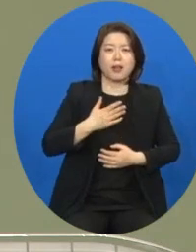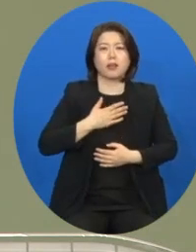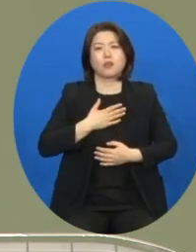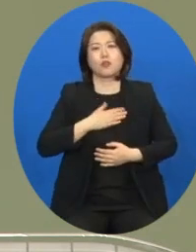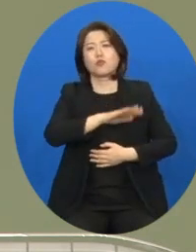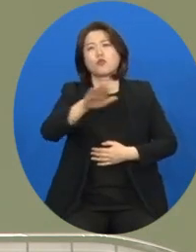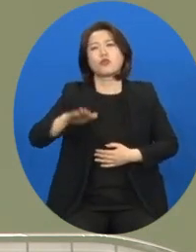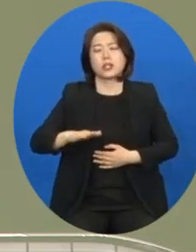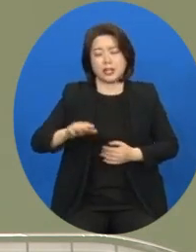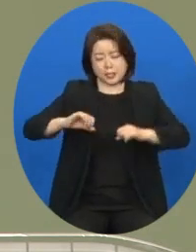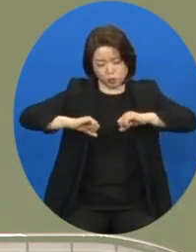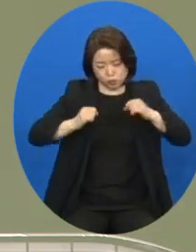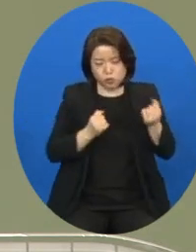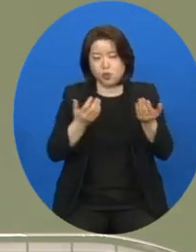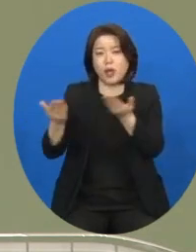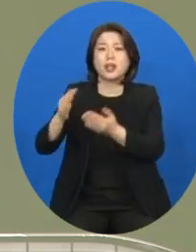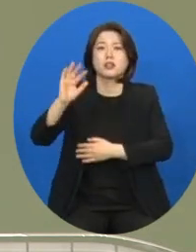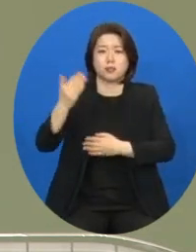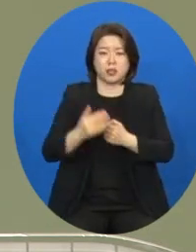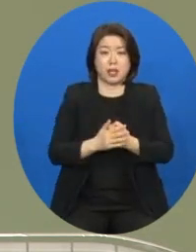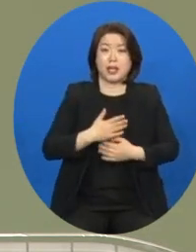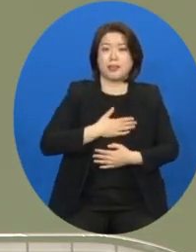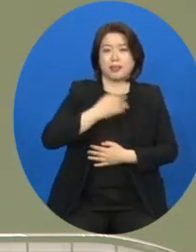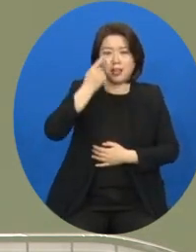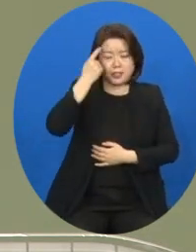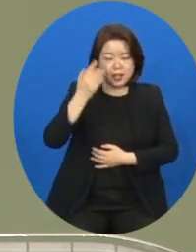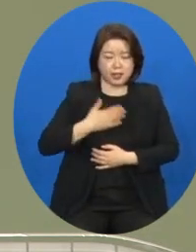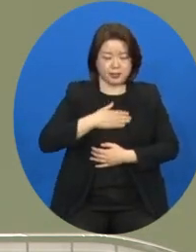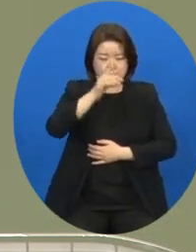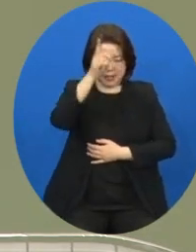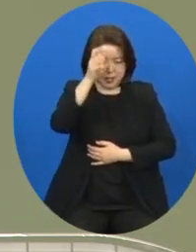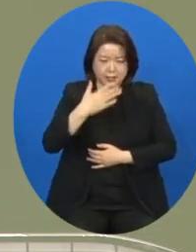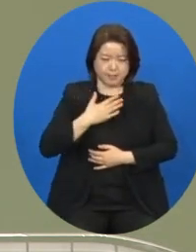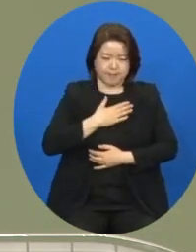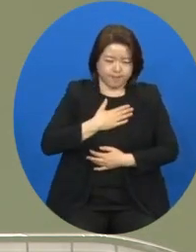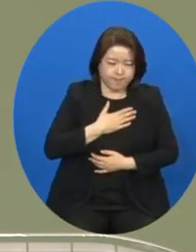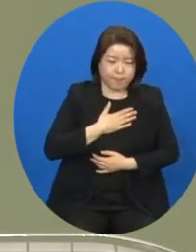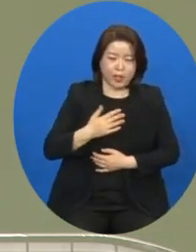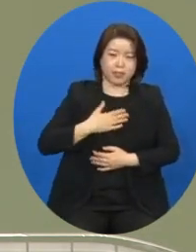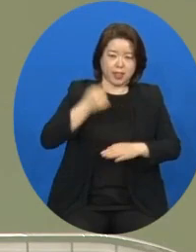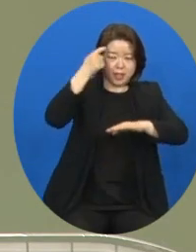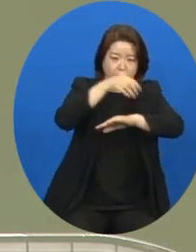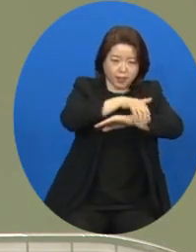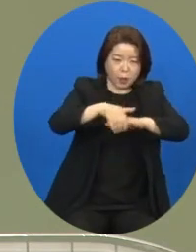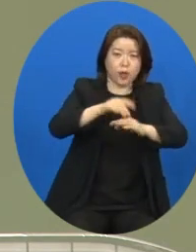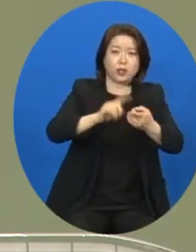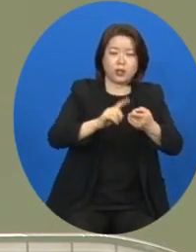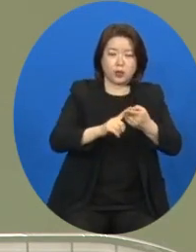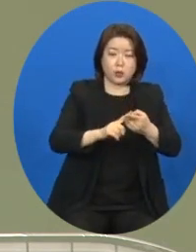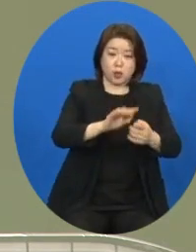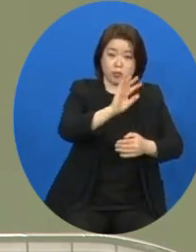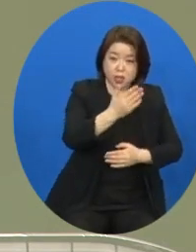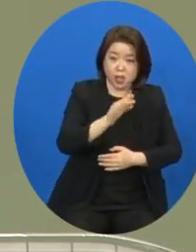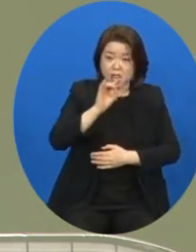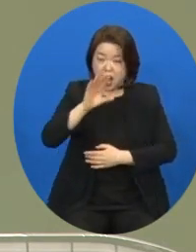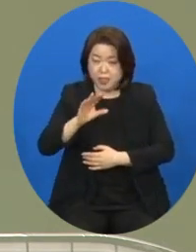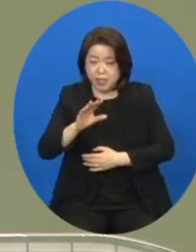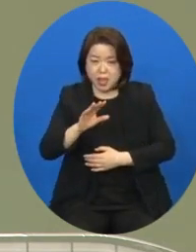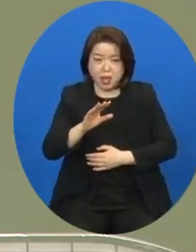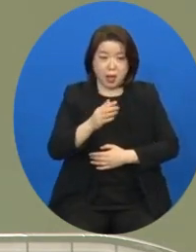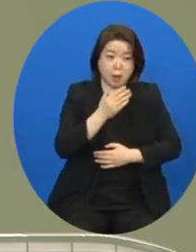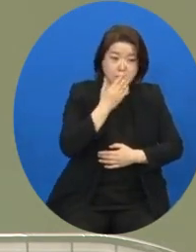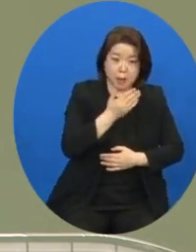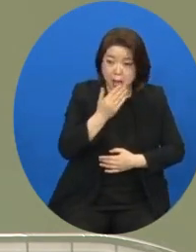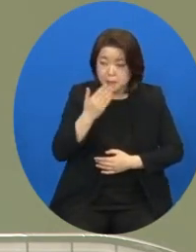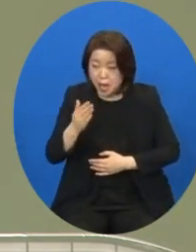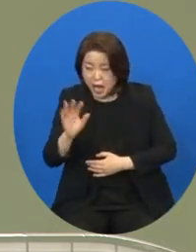돼요. 내 생각, 내 고집, 내 감정, 내 계획대로 된다 안 된다 할 수 있다 없다